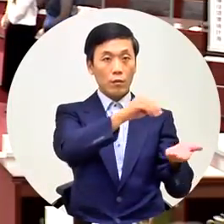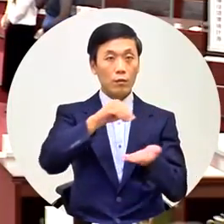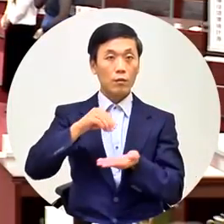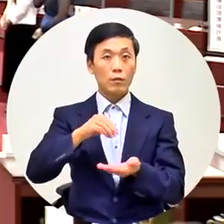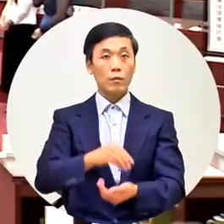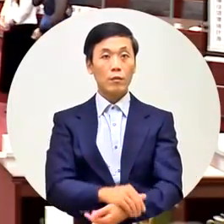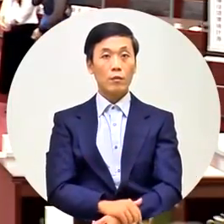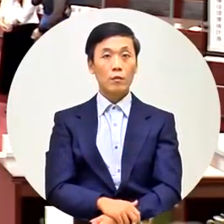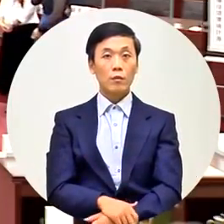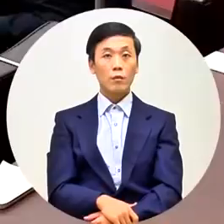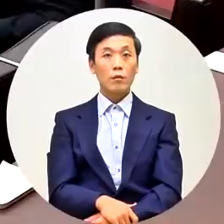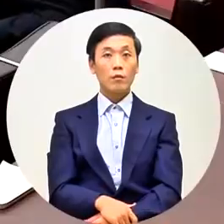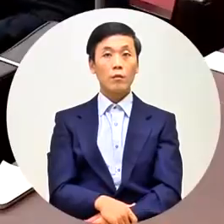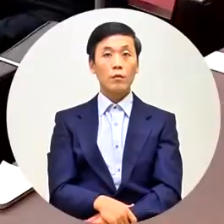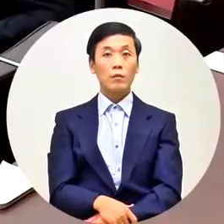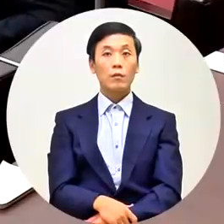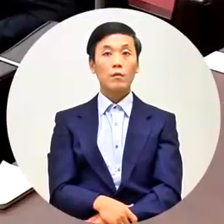不是，别着急。